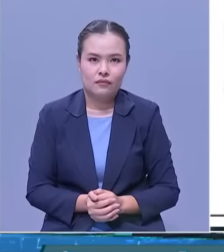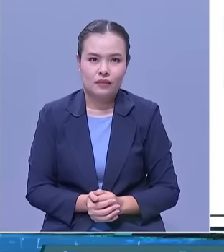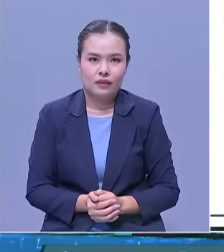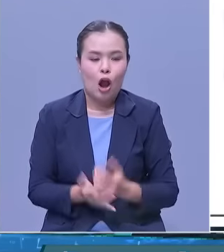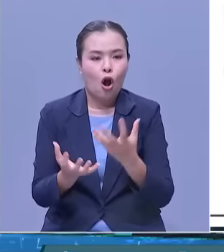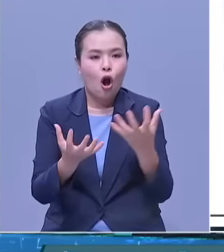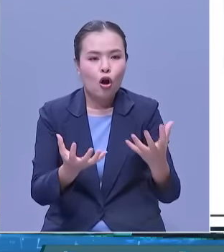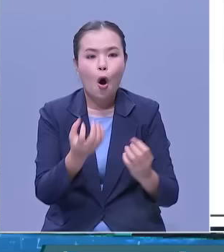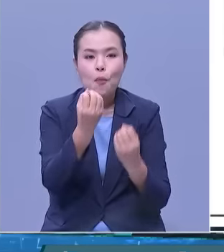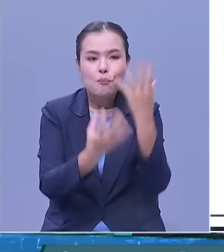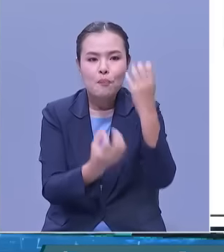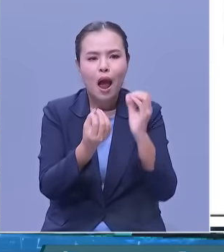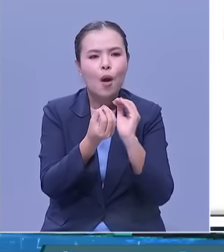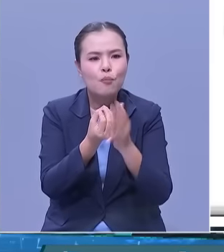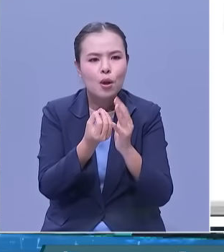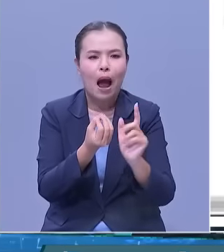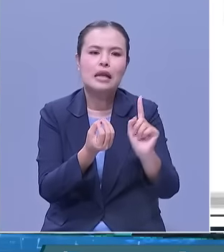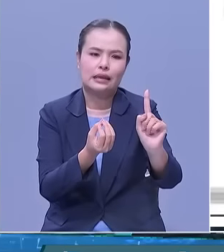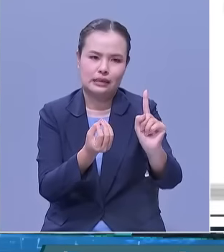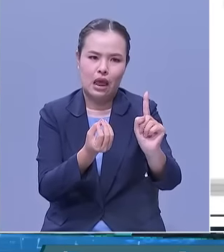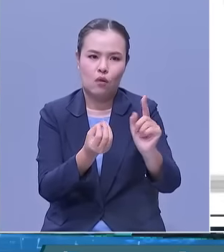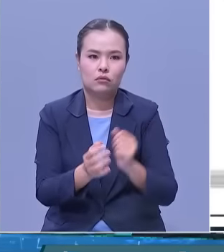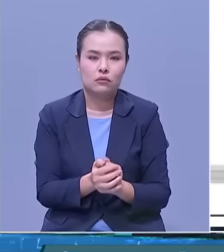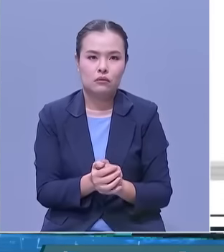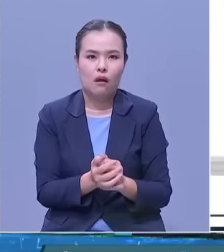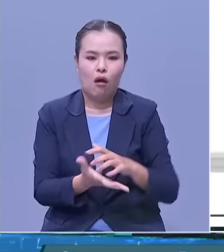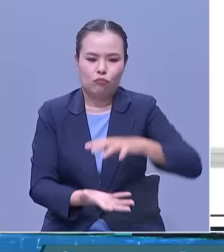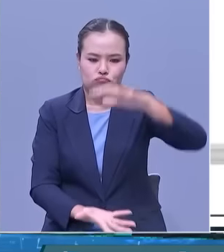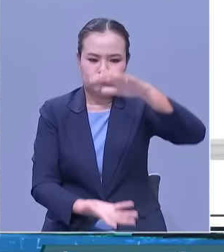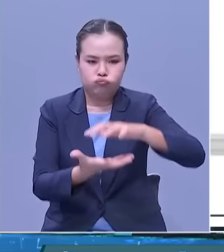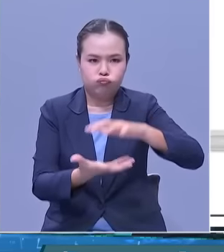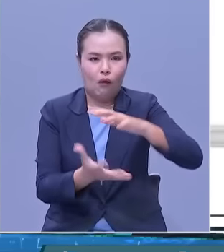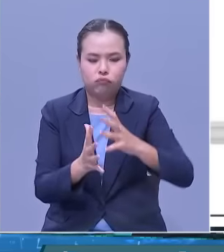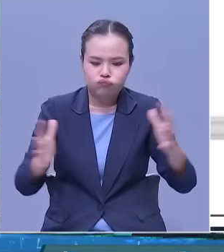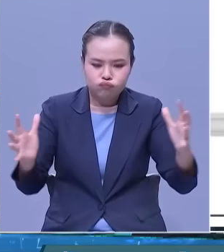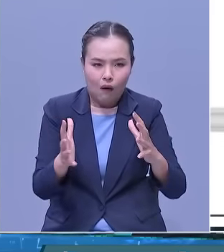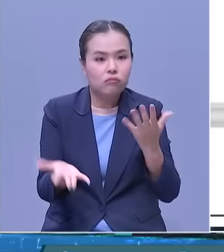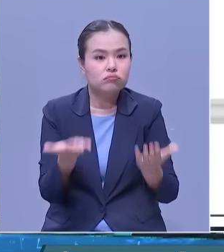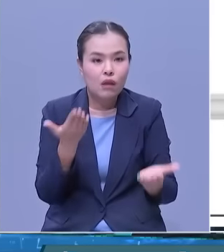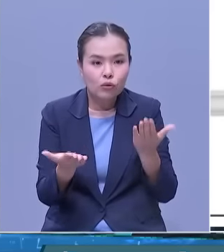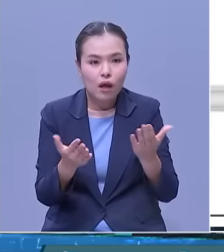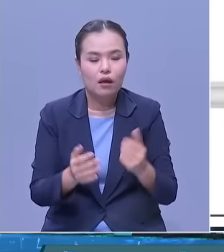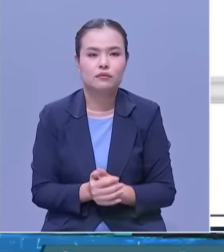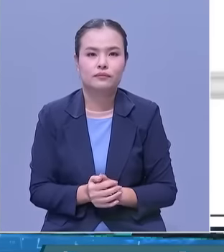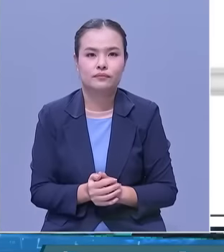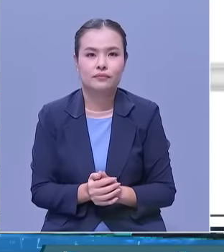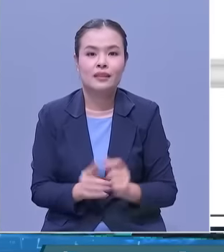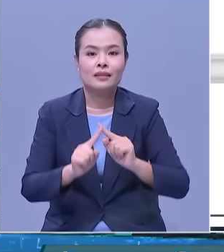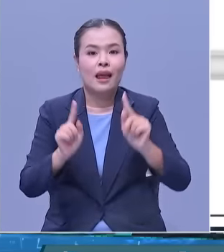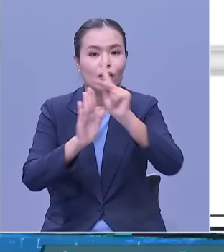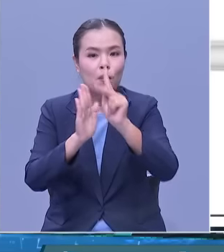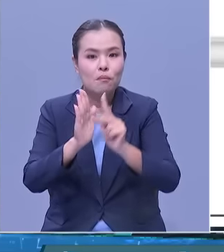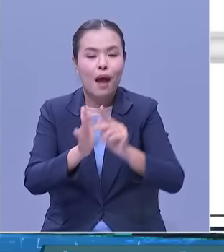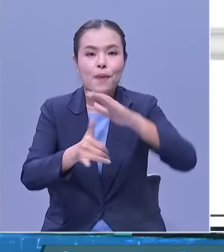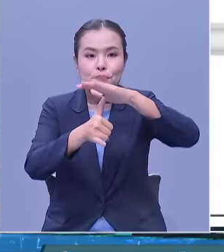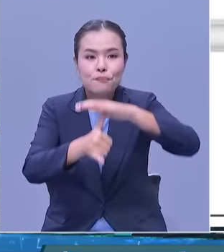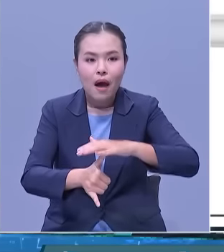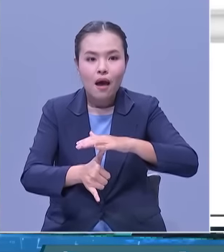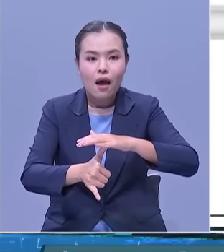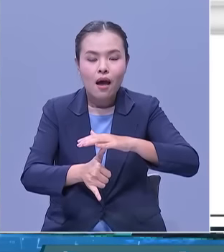ของป่าอะไรอย่างงี้ แล้วเก็บมากได้มากเก็บน้อยได้น้อย ครับ แต่องค์ประกอบของกฎหมายค้ามนุษย์ทางฟินแลนด์เ